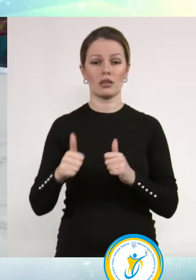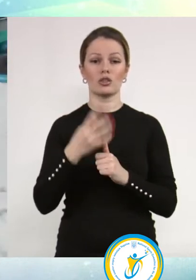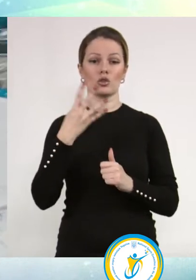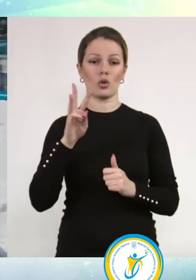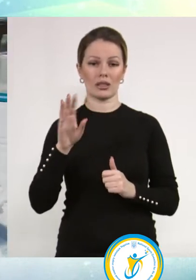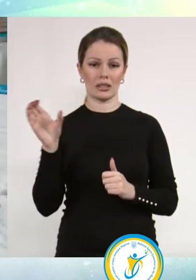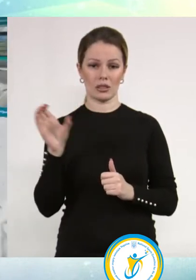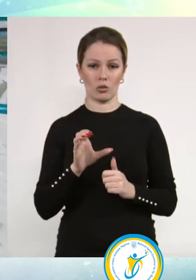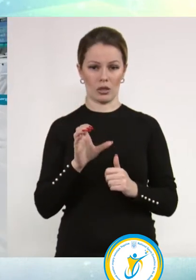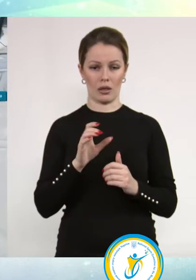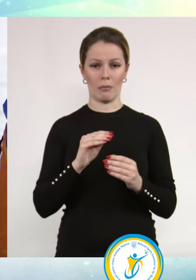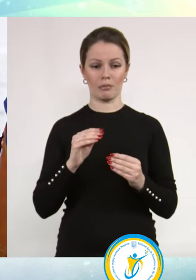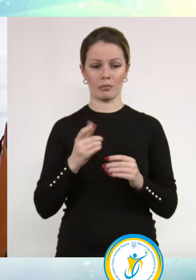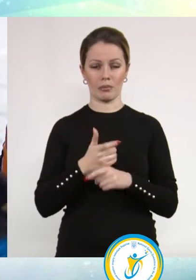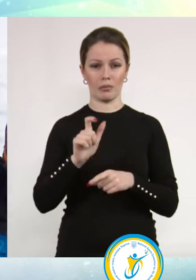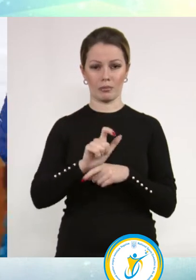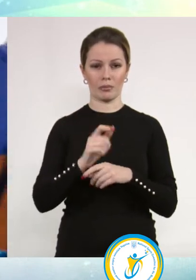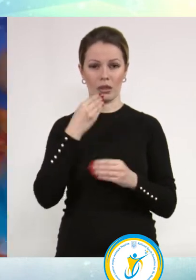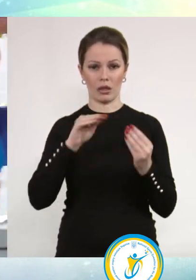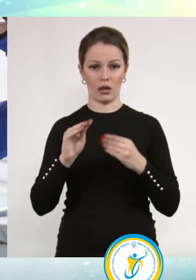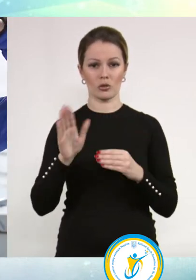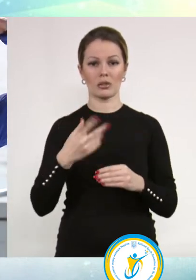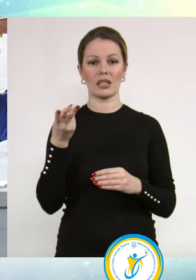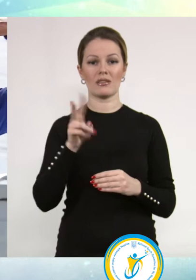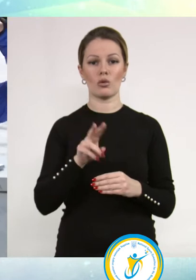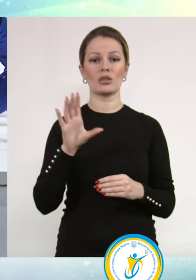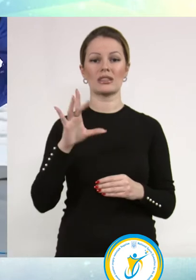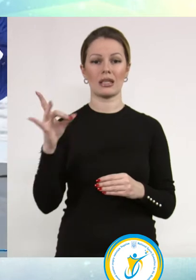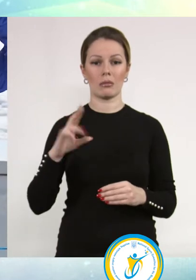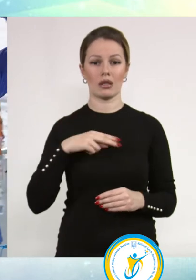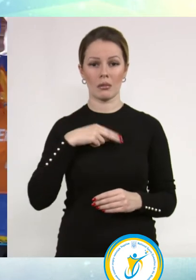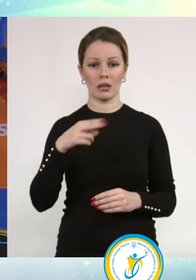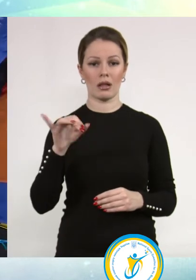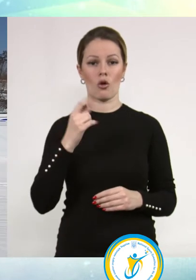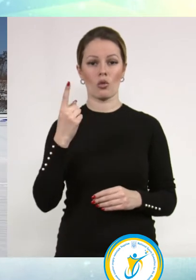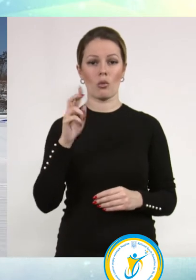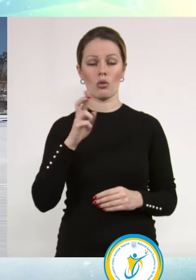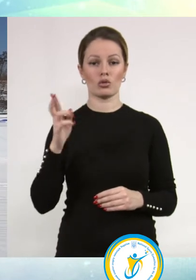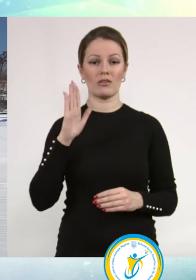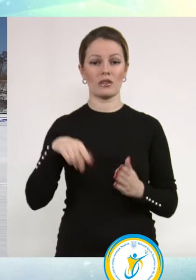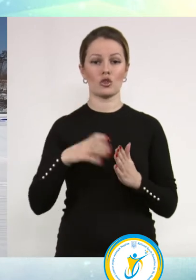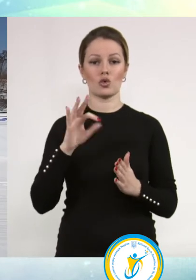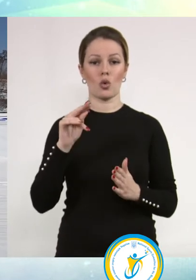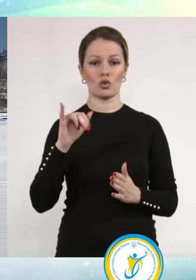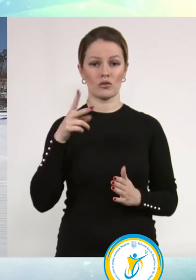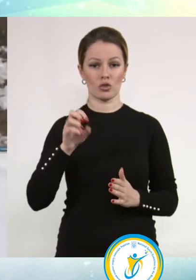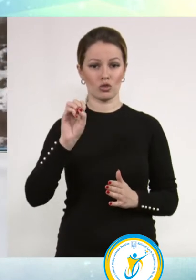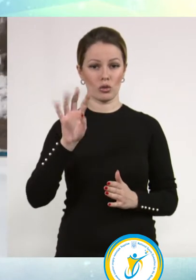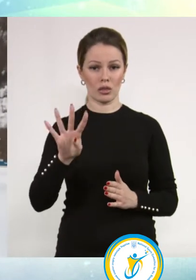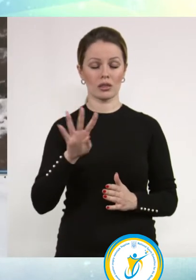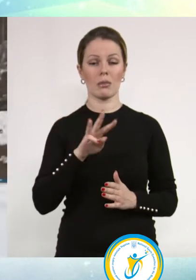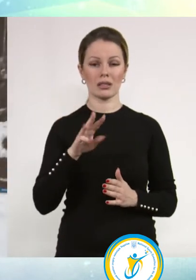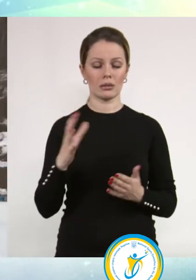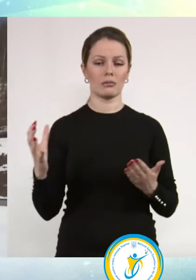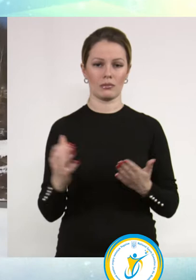конкурентам 43 секунди переваги. Після 2 срібних медалей та 1 бронзи на Сочі 2014 Максим